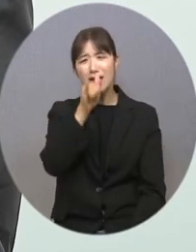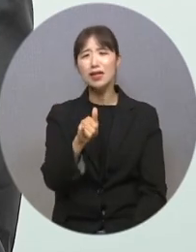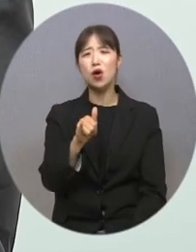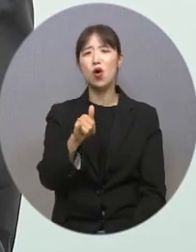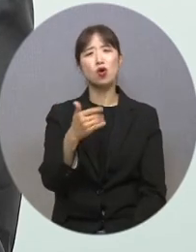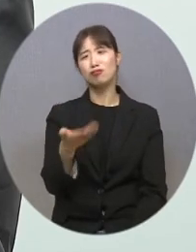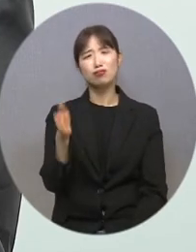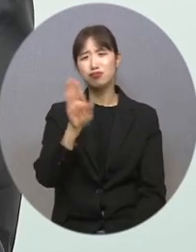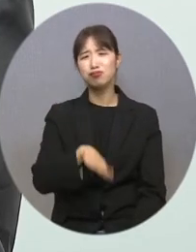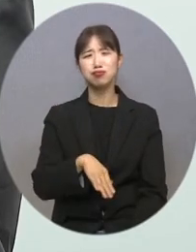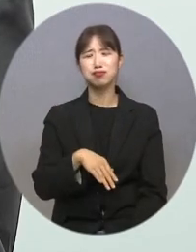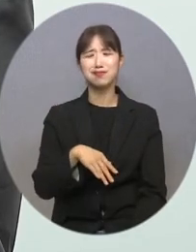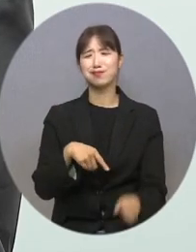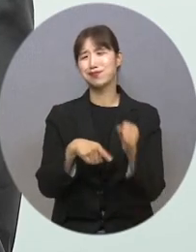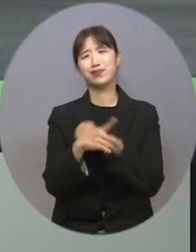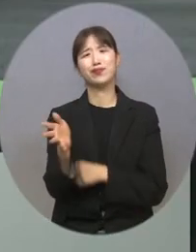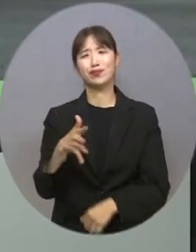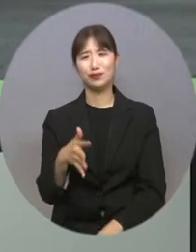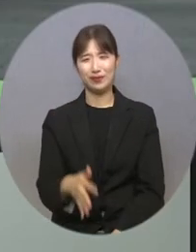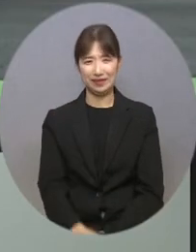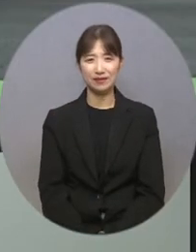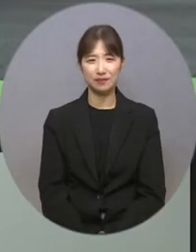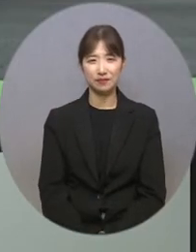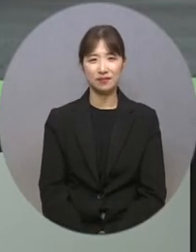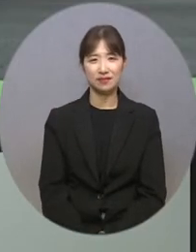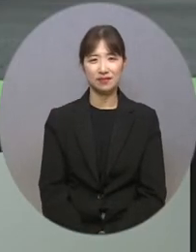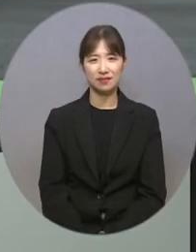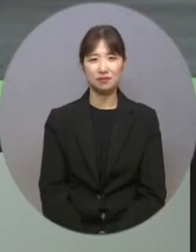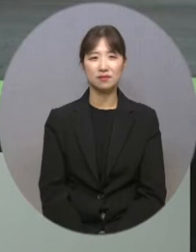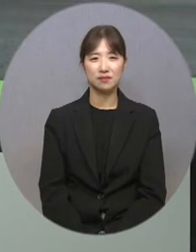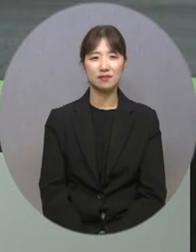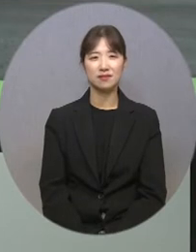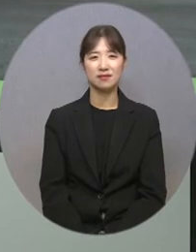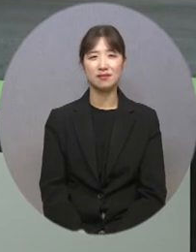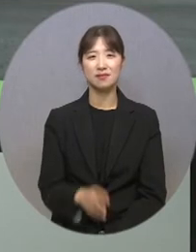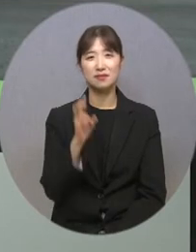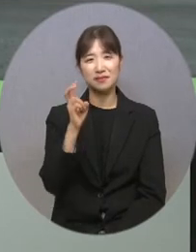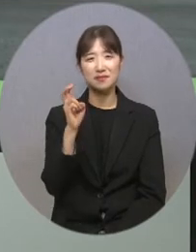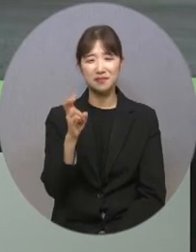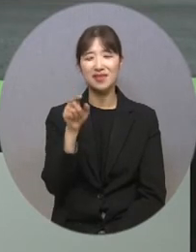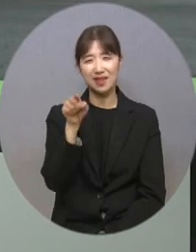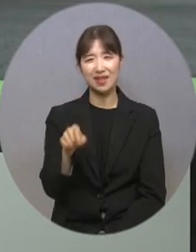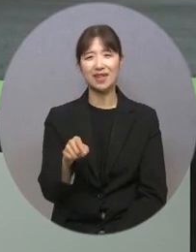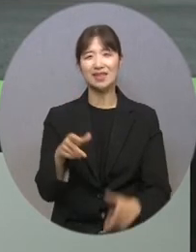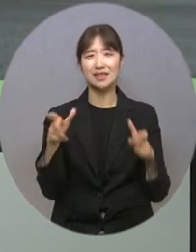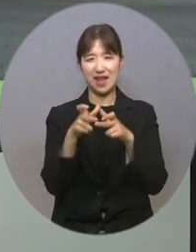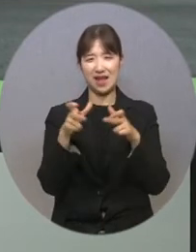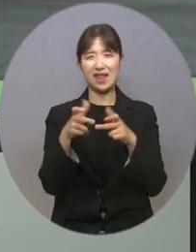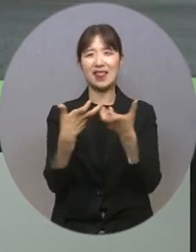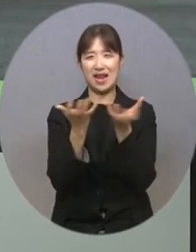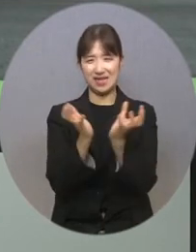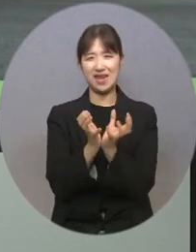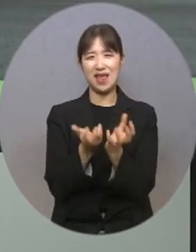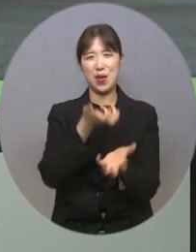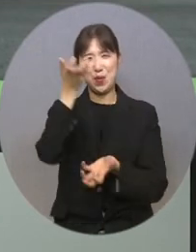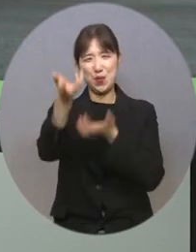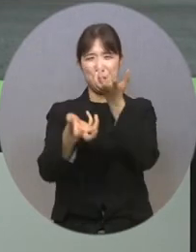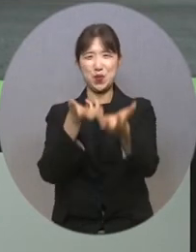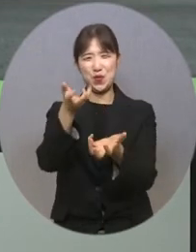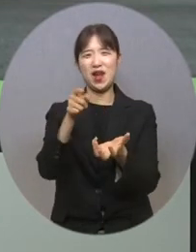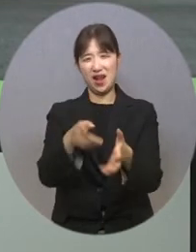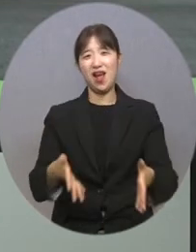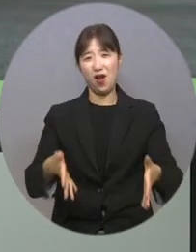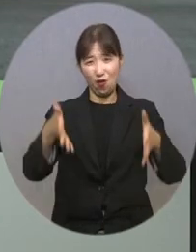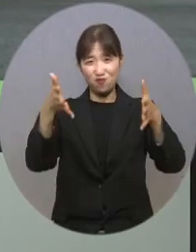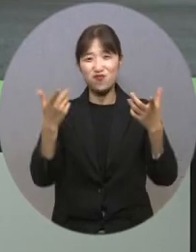소용 해지 하는 생각이 좀 들더라구요 아무래도 일단은 그래도 그 장애인 단체가 에 입주한 단체 그 건물의 아마